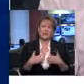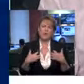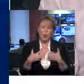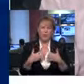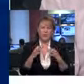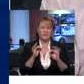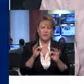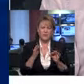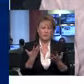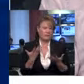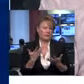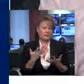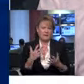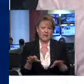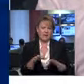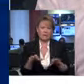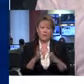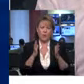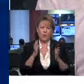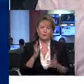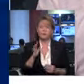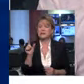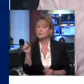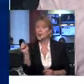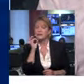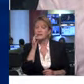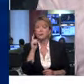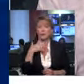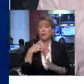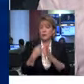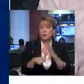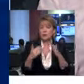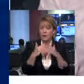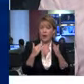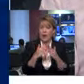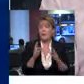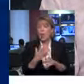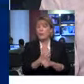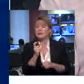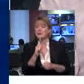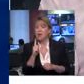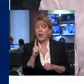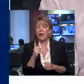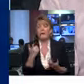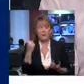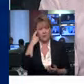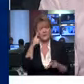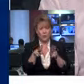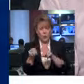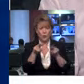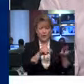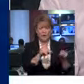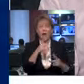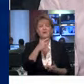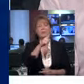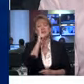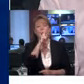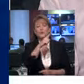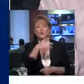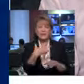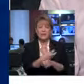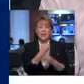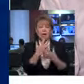מאוד זוגות צעירים, ובכלל אנשים שרוצים לקנות דירה ולא מצליחים, מרגישים בדיוק את אותו דבר. השאלה, למה נראה לך שאתם תצליחו, איפה שבאמת